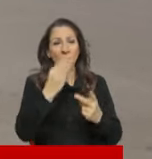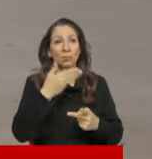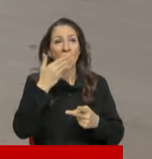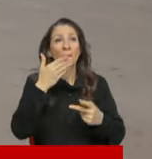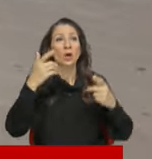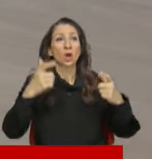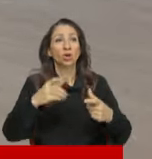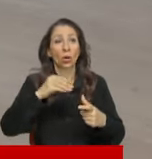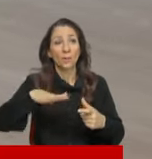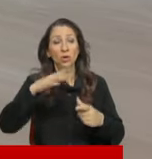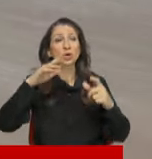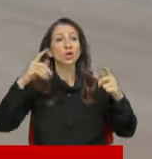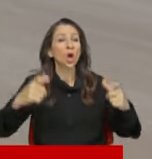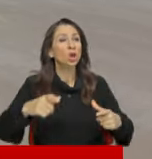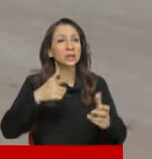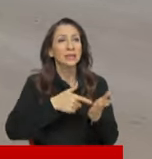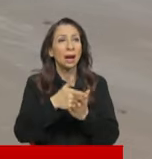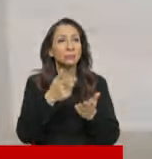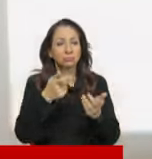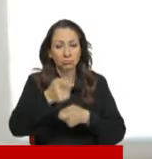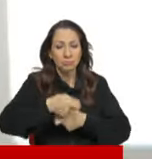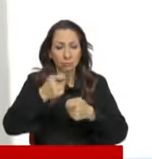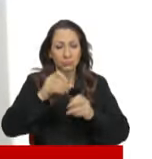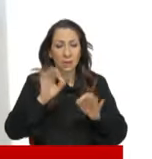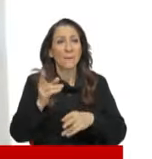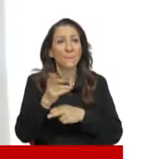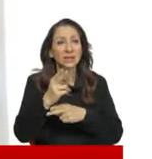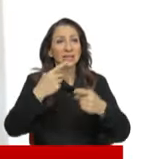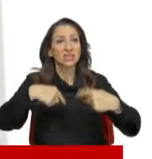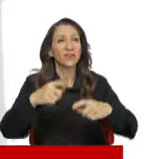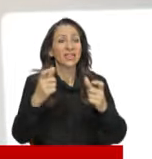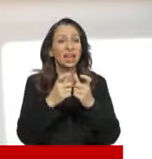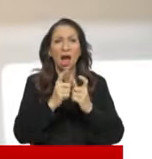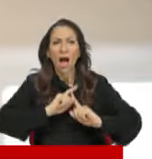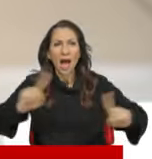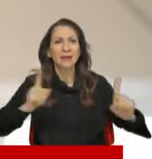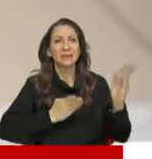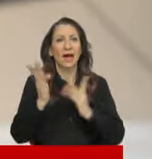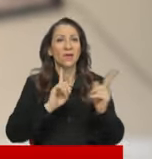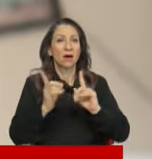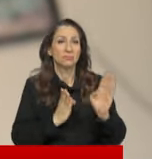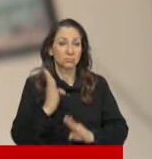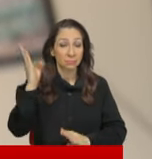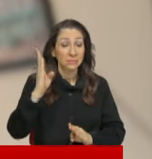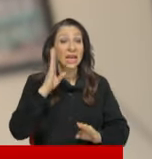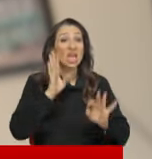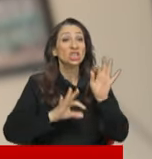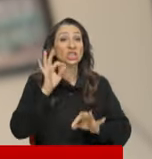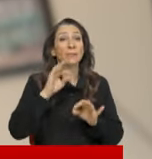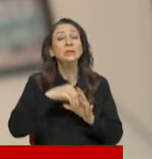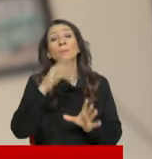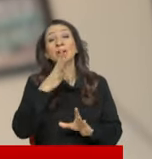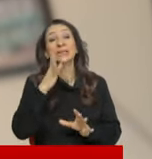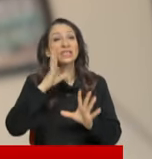gölü arazisi gölde tarım yapılma başlandı balıkçılar ve çevre dernekleri itiraz davası açtı inceleme yapmak üzere